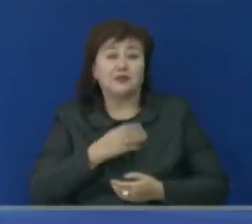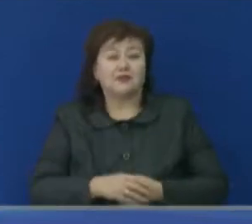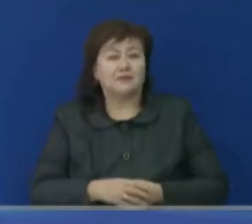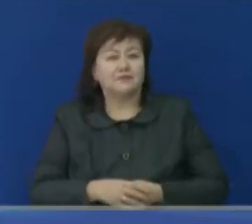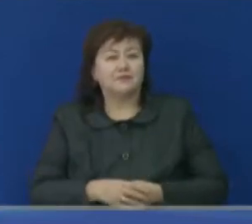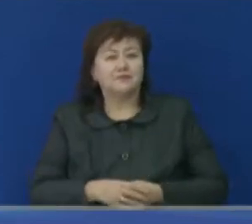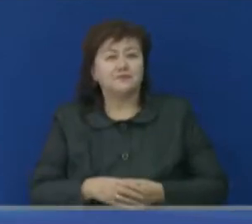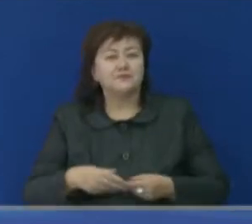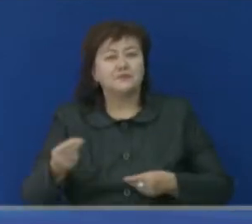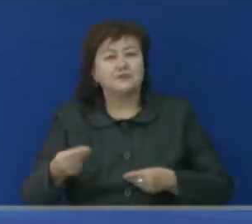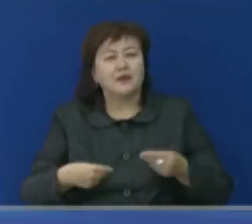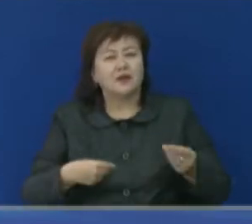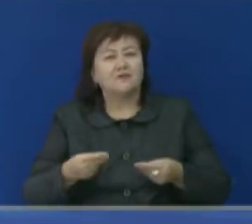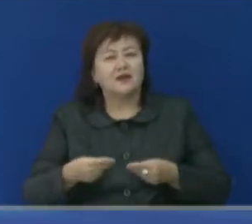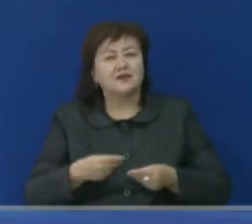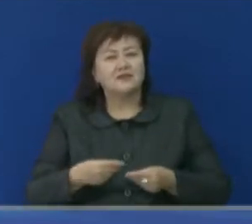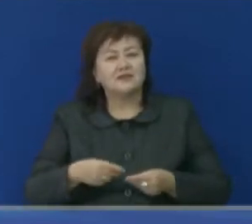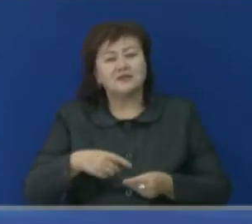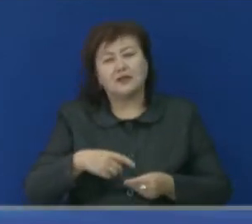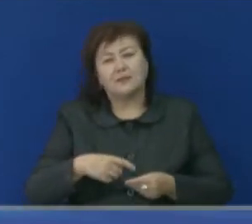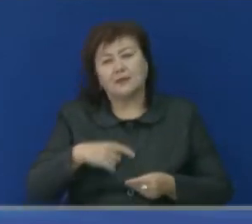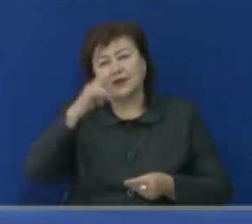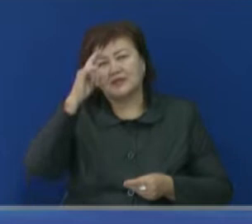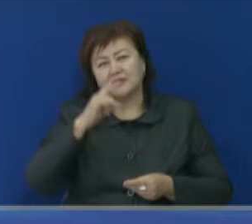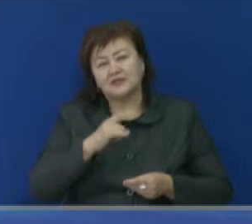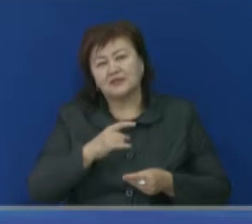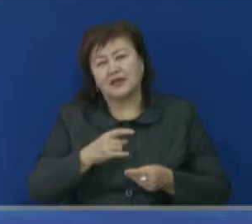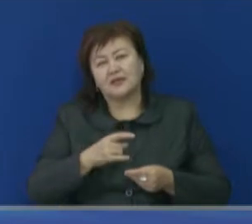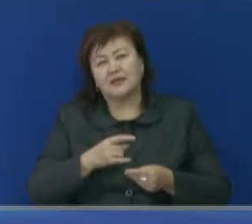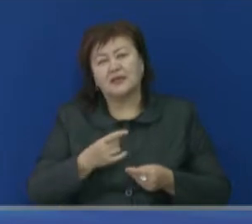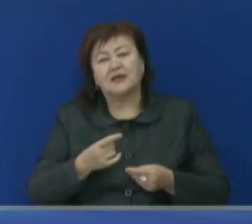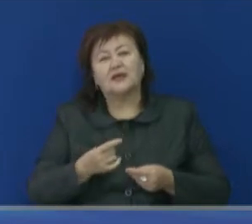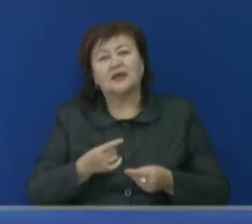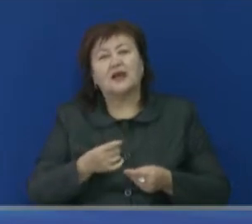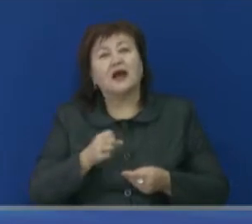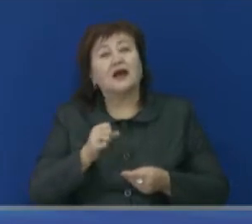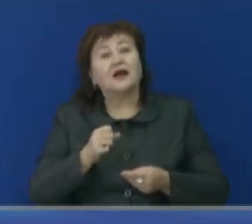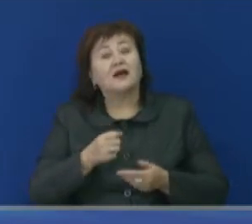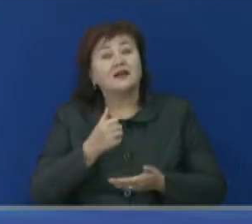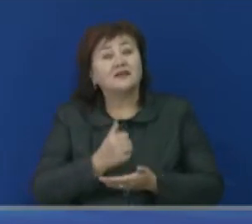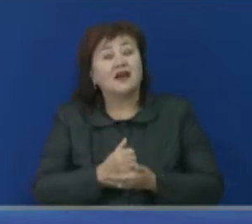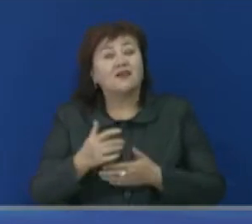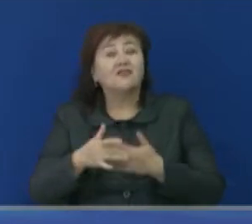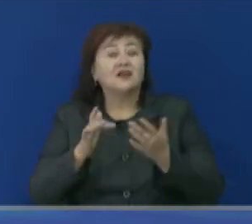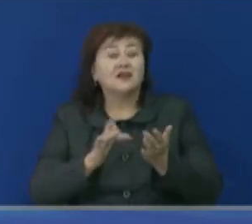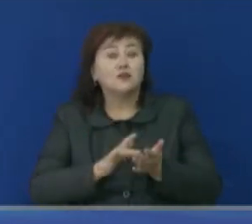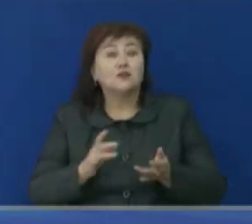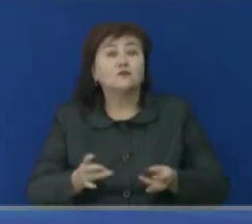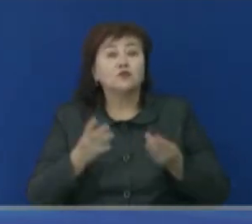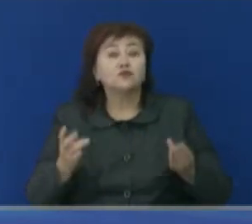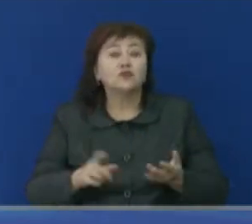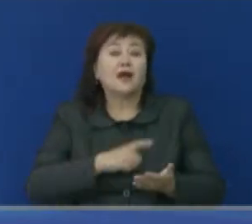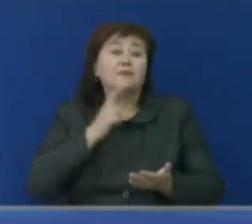Мемлекет басшысының 2022 жылдың 3 наурызындағы жарлығына сәйкес, әкімдер халықпен жиі кездесуі керектігін атап өткен.